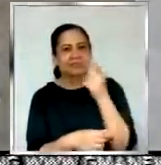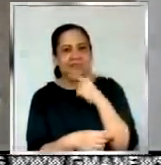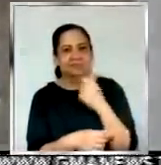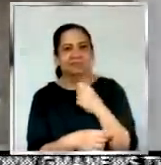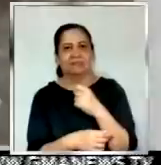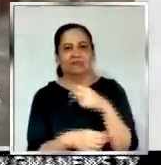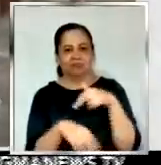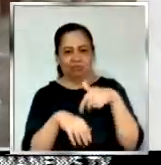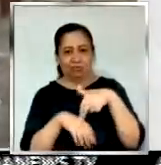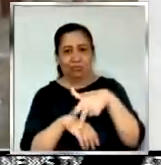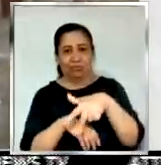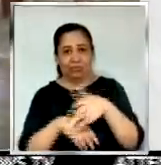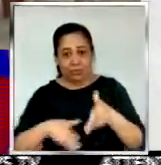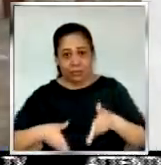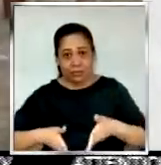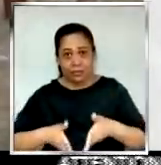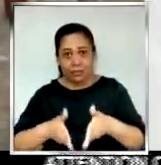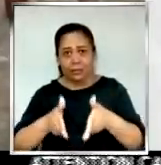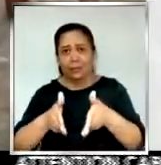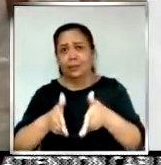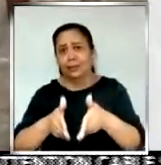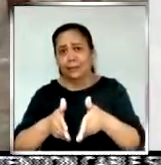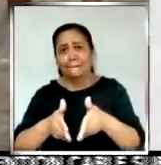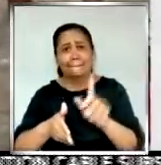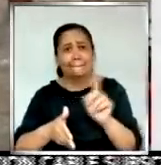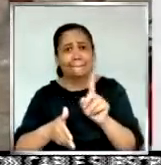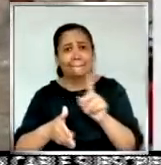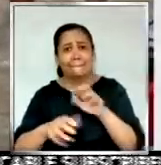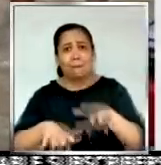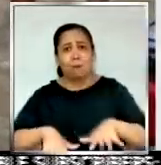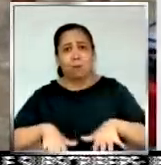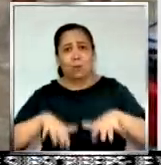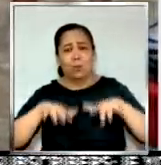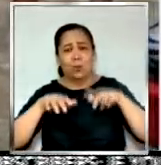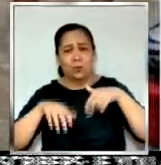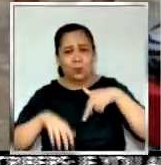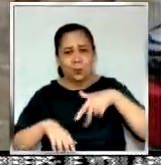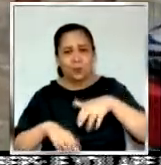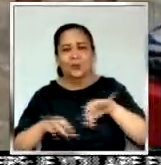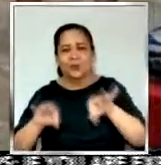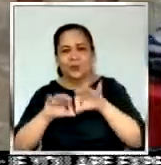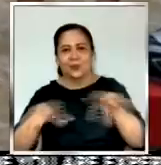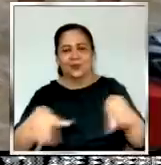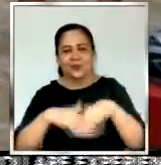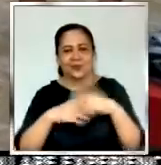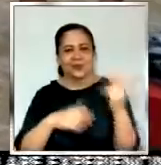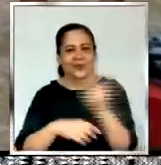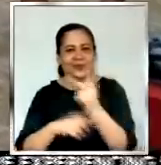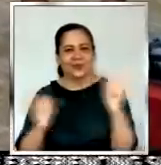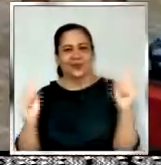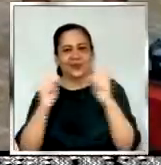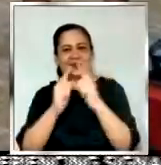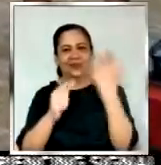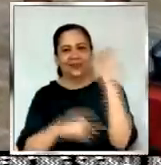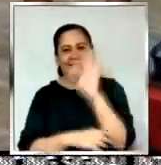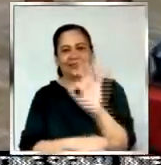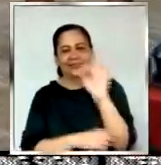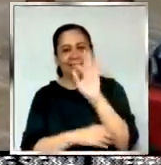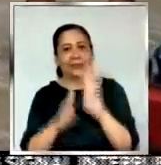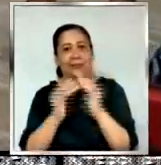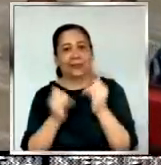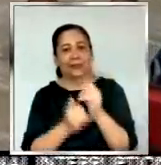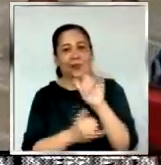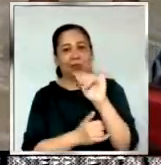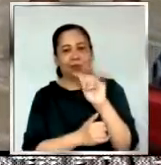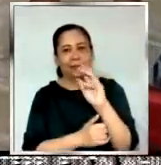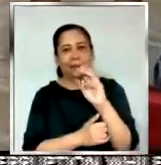the aisle, nag-walk down the baha pa. Makasal lang sa isa't isa nitong Biyernes sa may Barangay Luyang Mabinay,